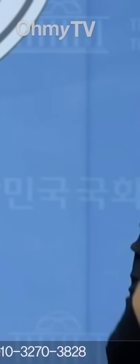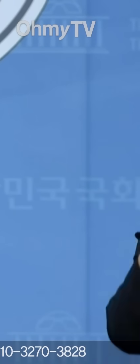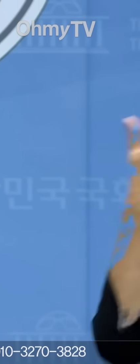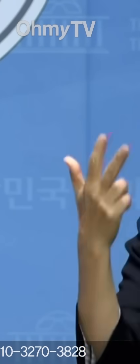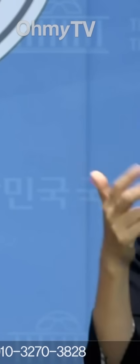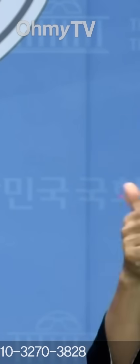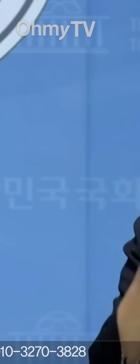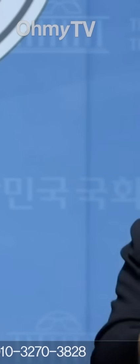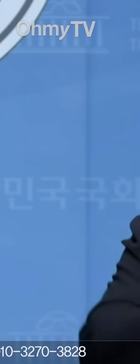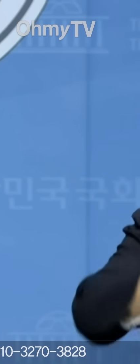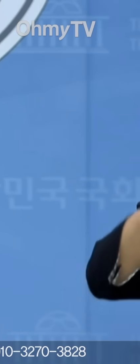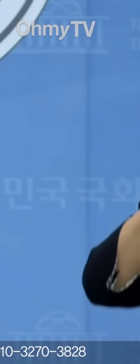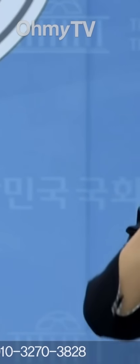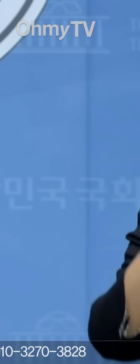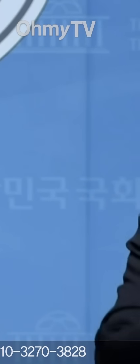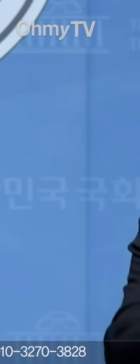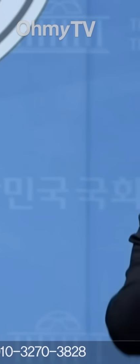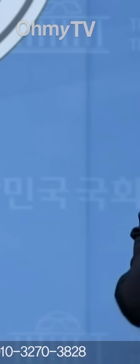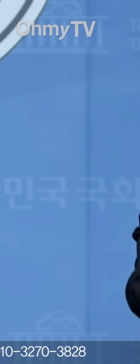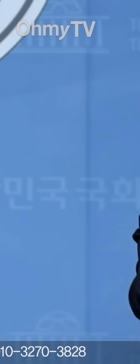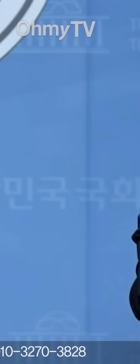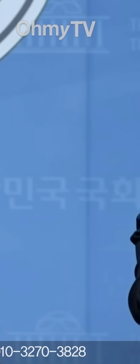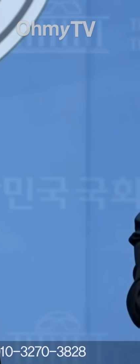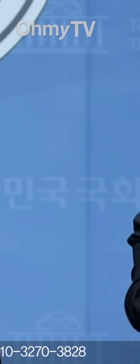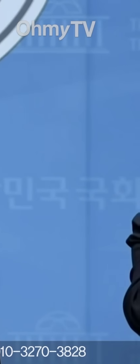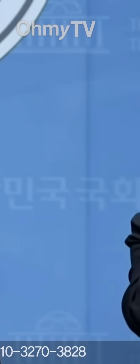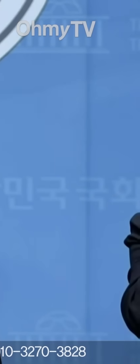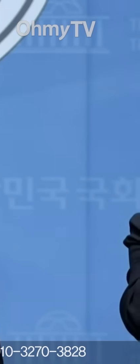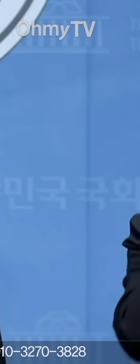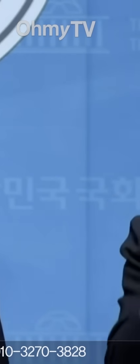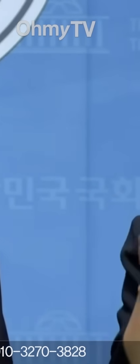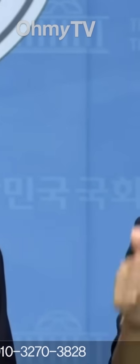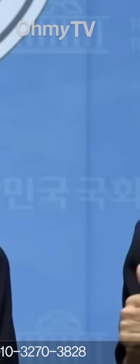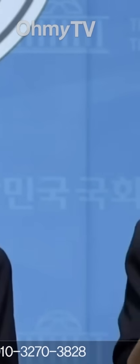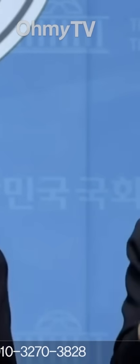기소가 얼마나 잘못된 것인지 밝혀갈 것입니다. 감사합니다.